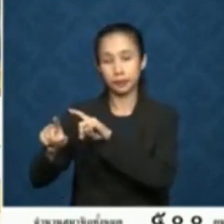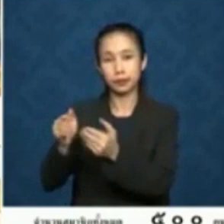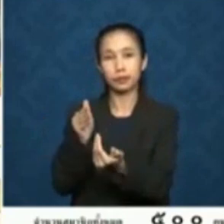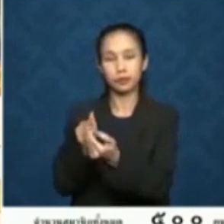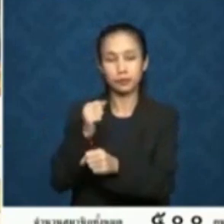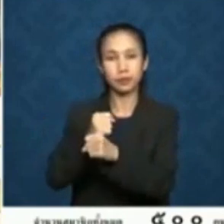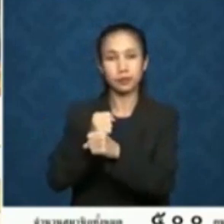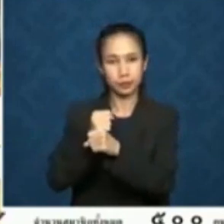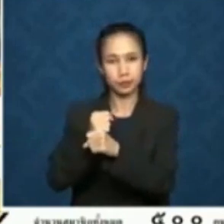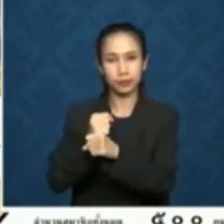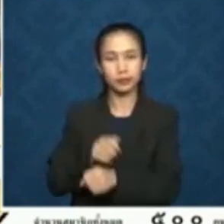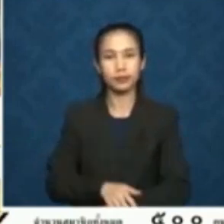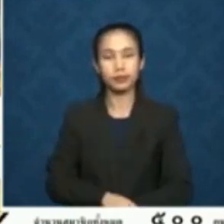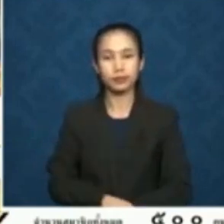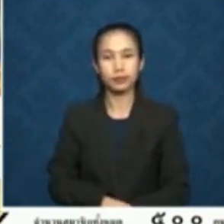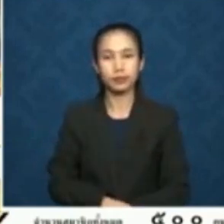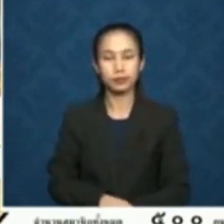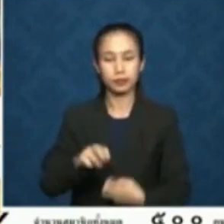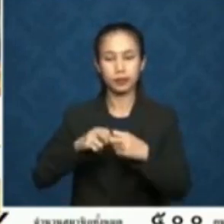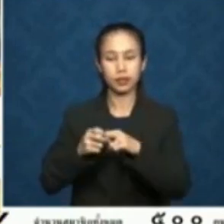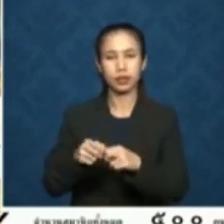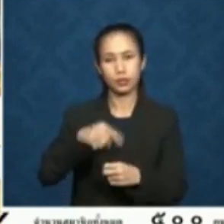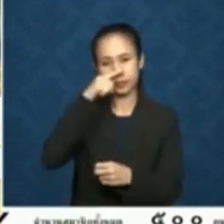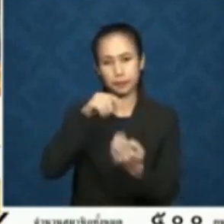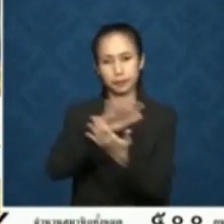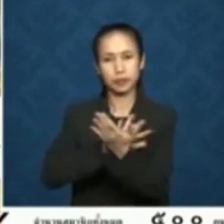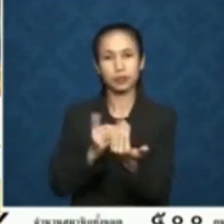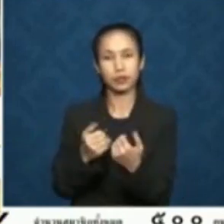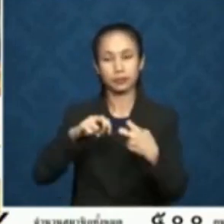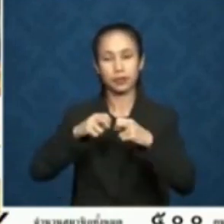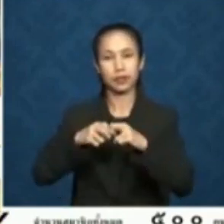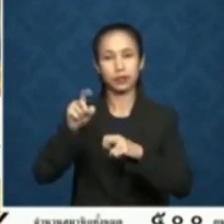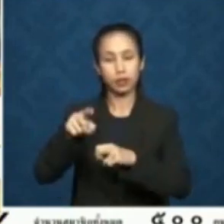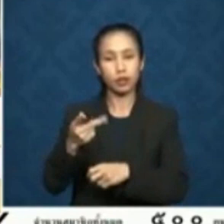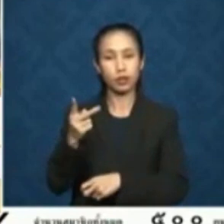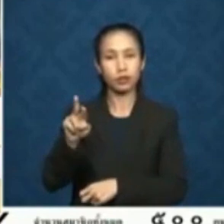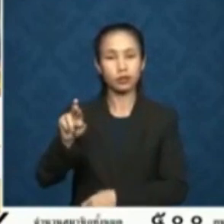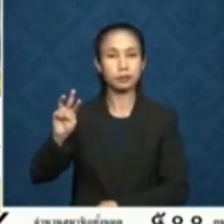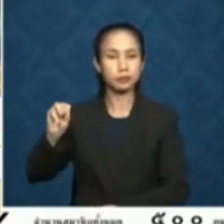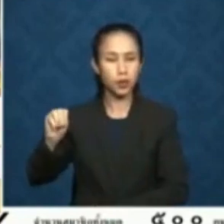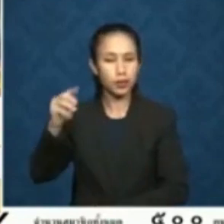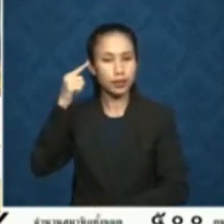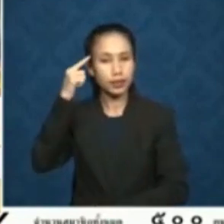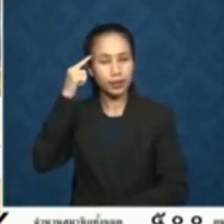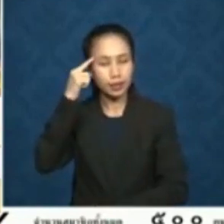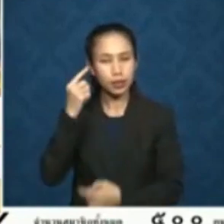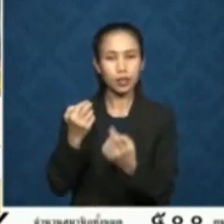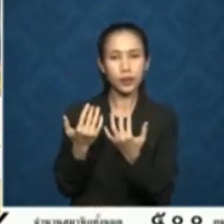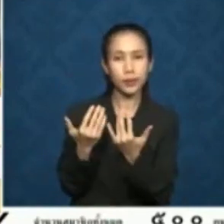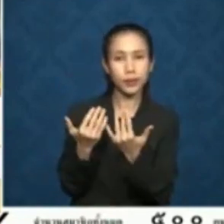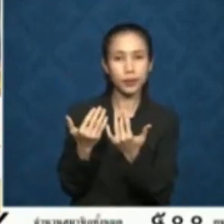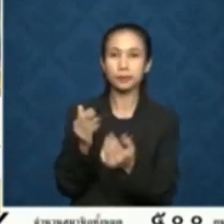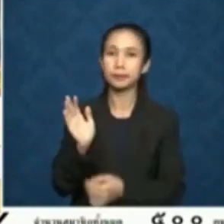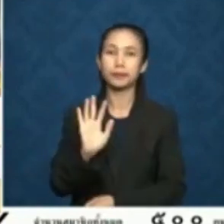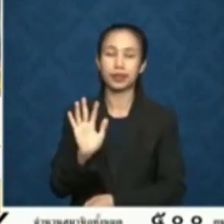เพื่อให้เหมาะสมกับยุคกับสมัยกับเหตุการณ์ที่กำลังเป็นอยู่เพราะฉะนั้นคณะรัฐมนตรีไม่ได้มีเจตนานะครับประวิ